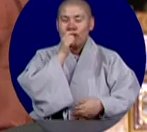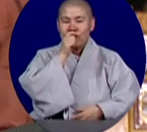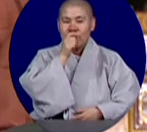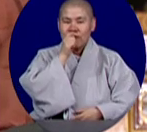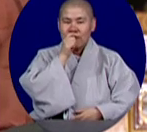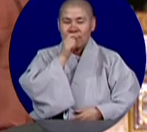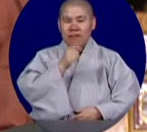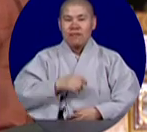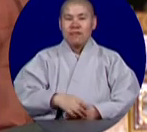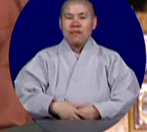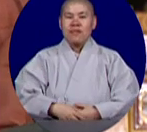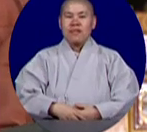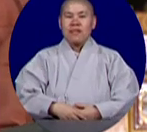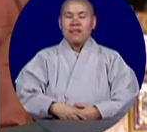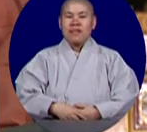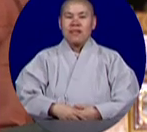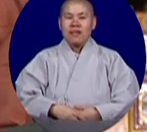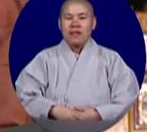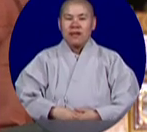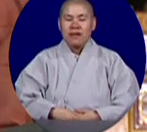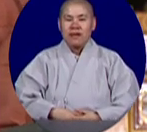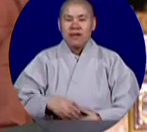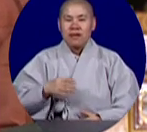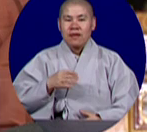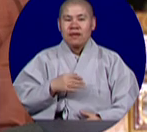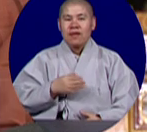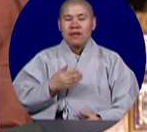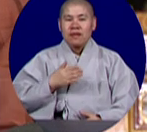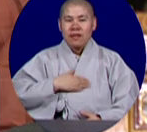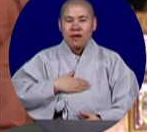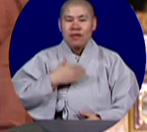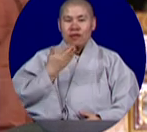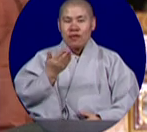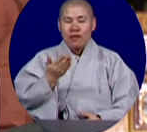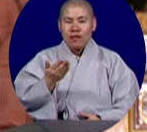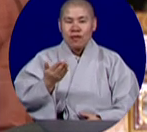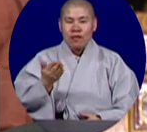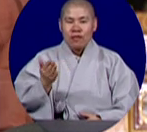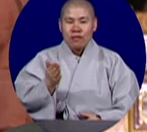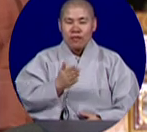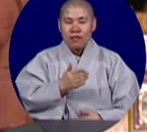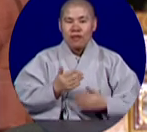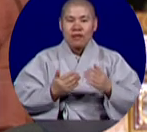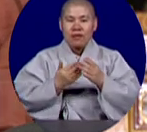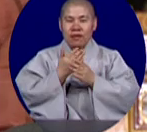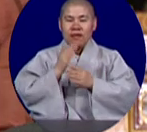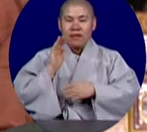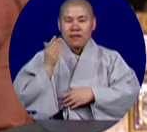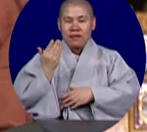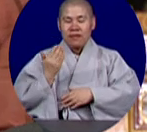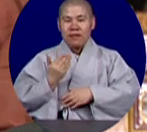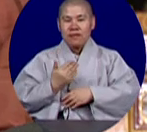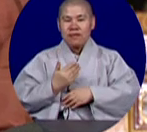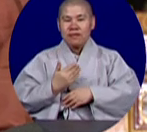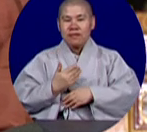쉬시. 아시 종려생이라 나는 너로부터 왔다. 너로부터 생겼다.